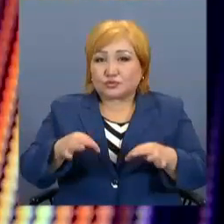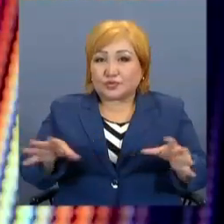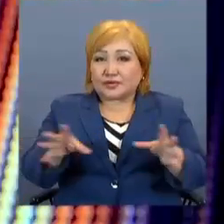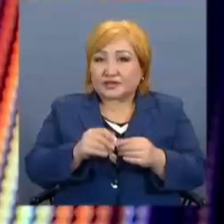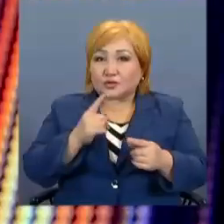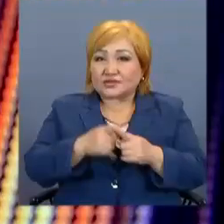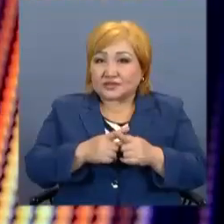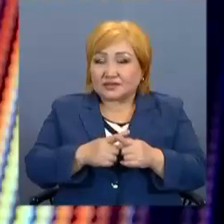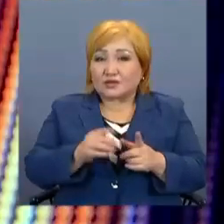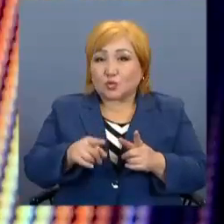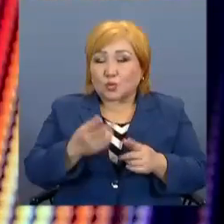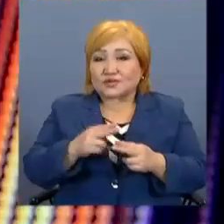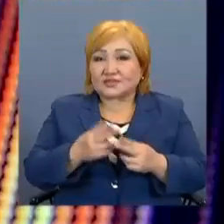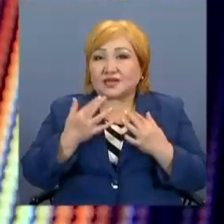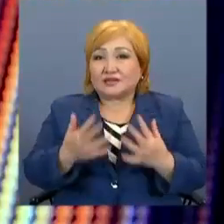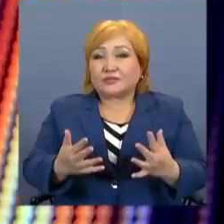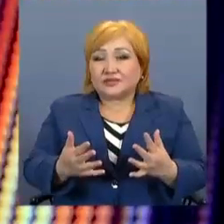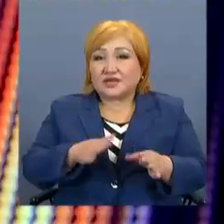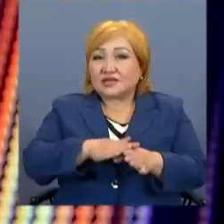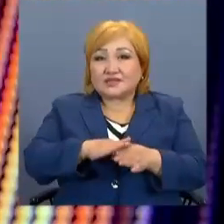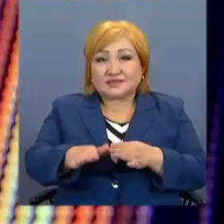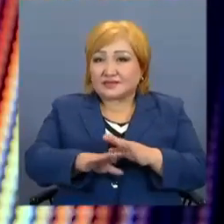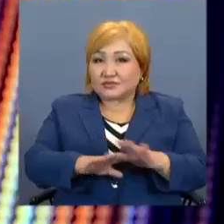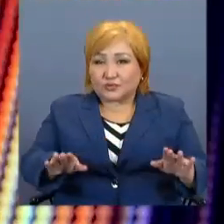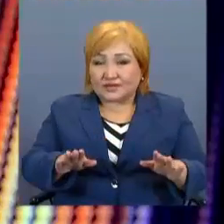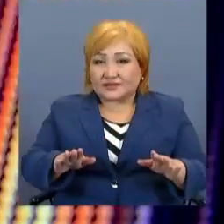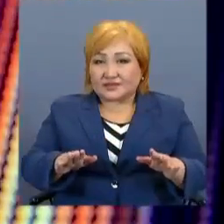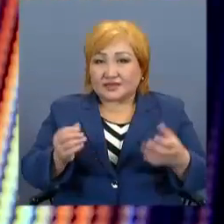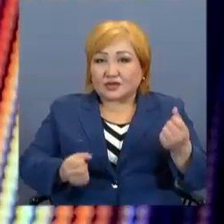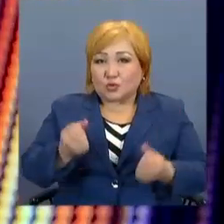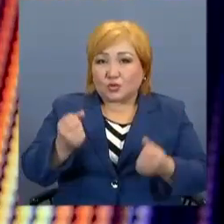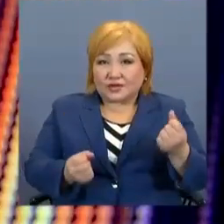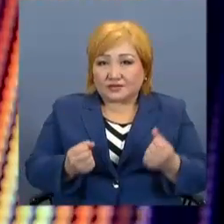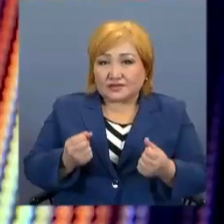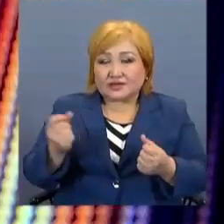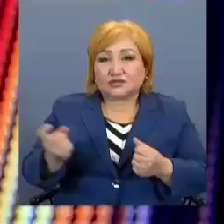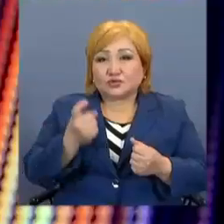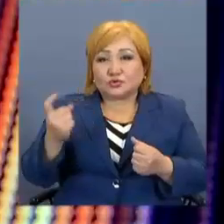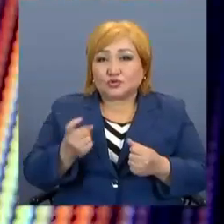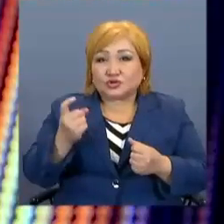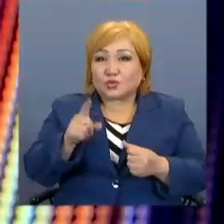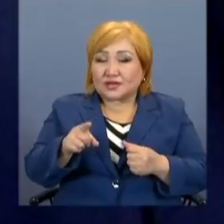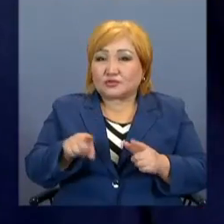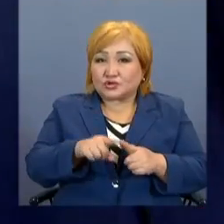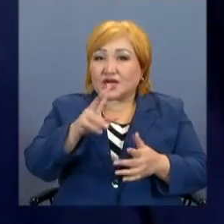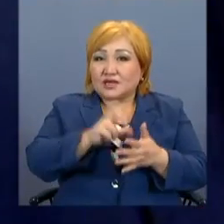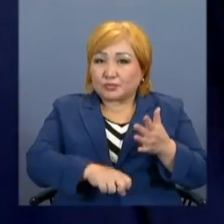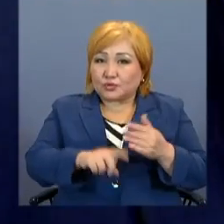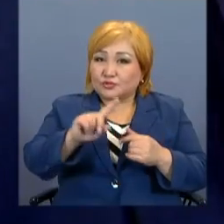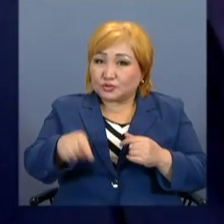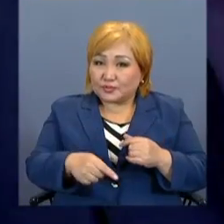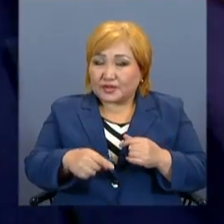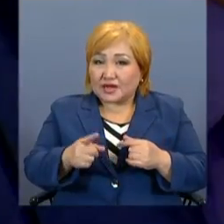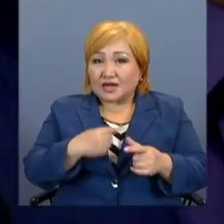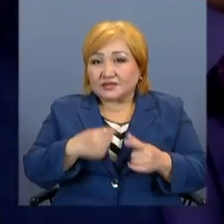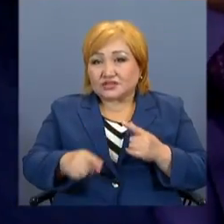талапты ескере бермейтін көлік жүргізушілері, олар да айыппұлмен шектеледі ме? Жоқ әлде әрі қарайғы оның ішіндегі